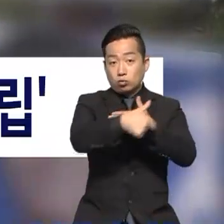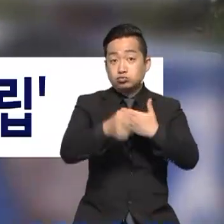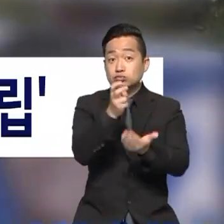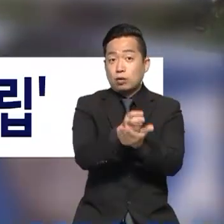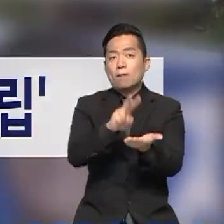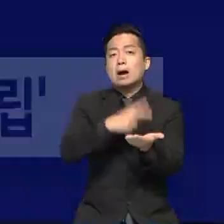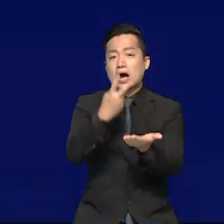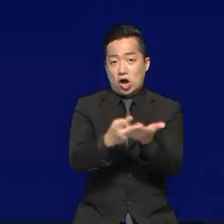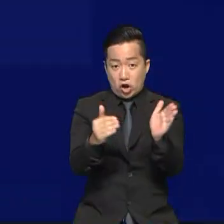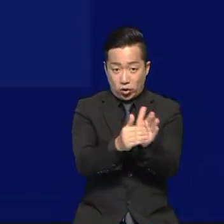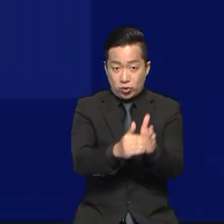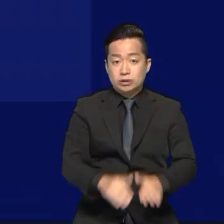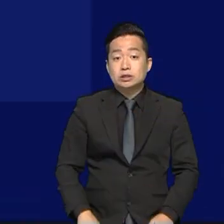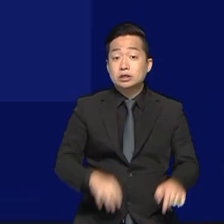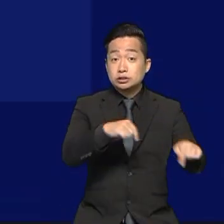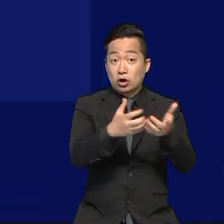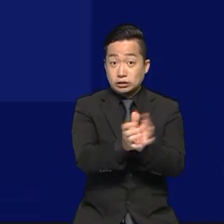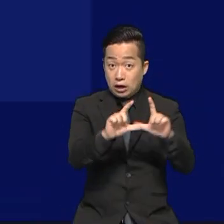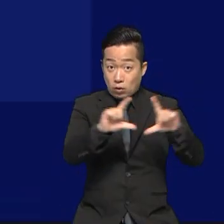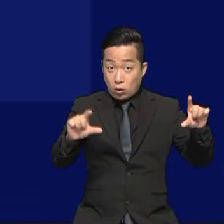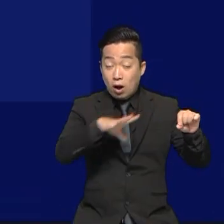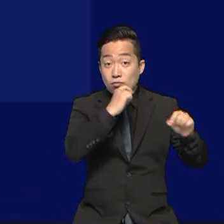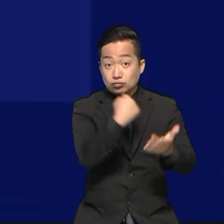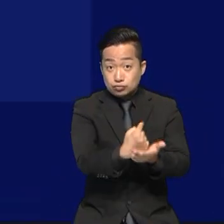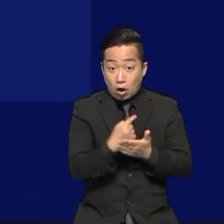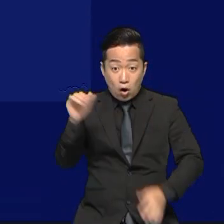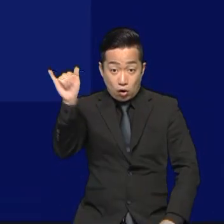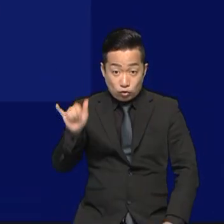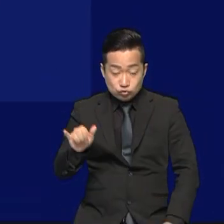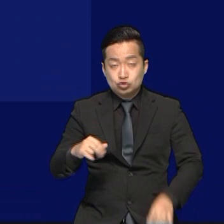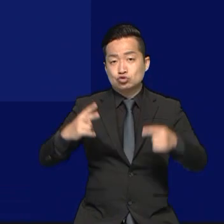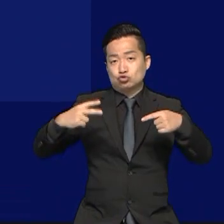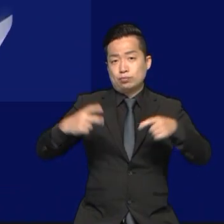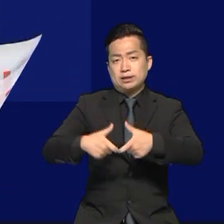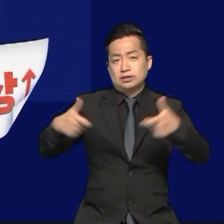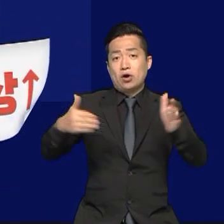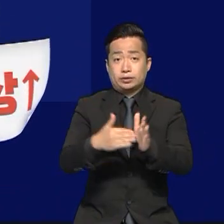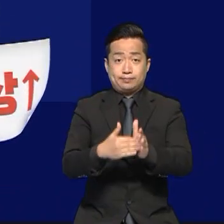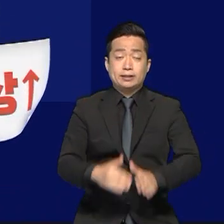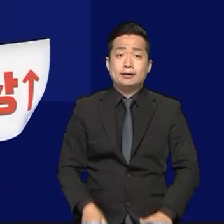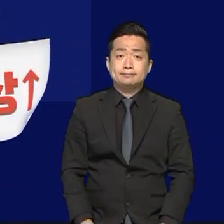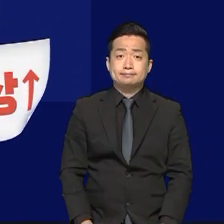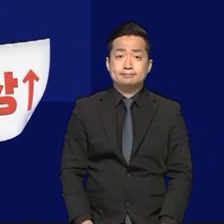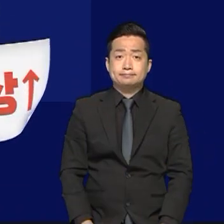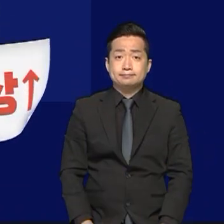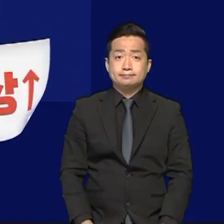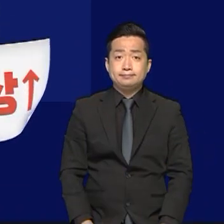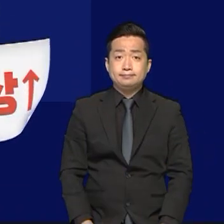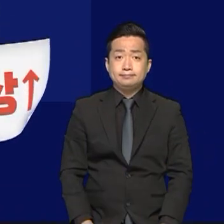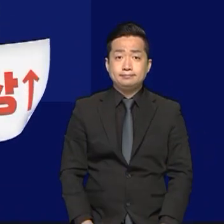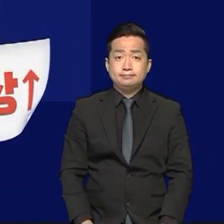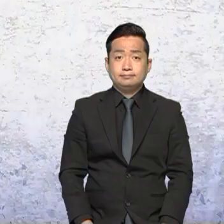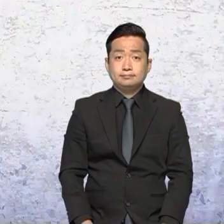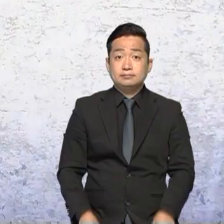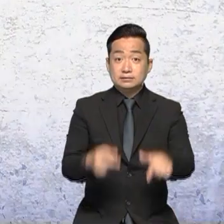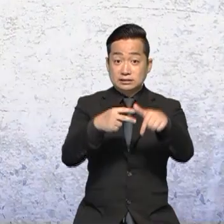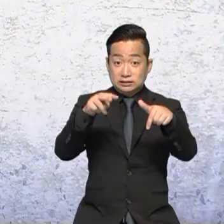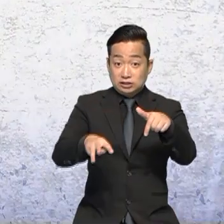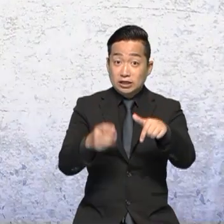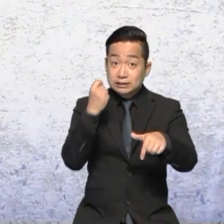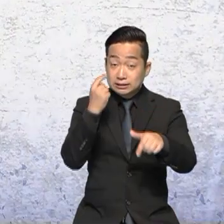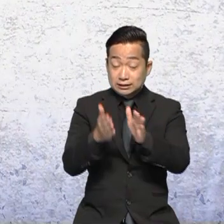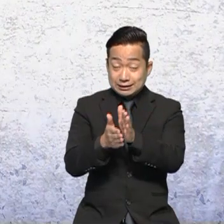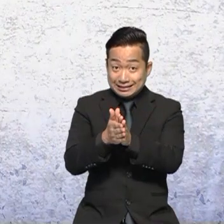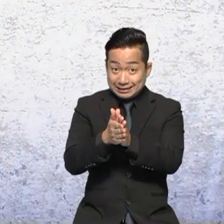광고물법이 개정되면서 정당 현수막 관련 민원은 전국적으로 2배 이상 크게 늘었습니다. 이에 인천시는